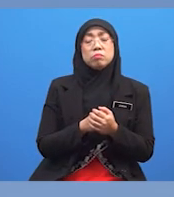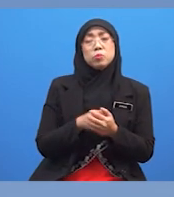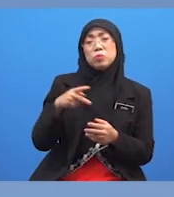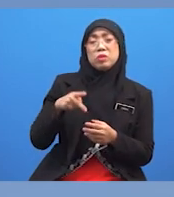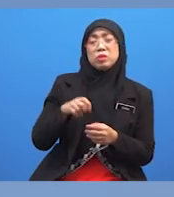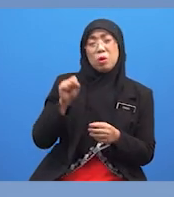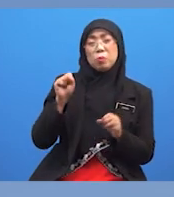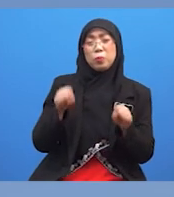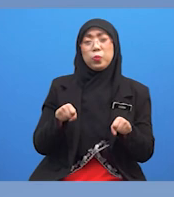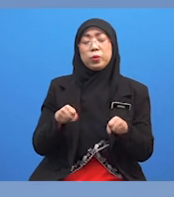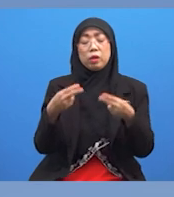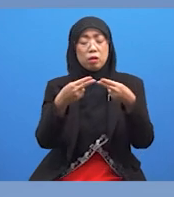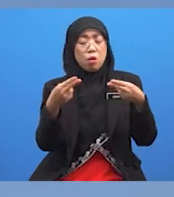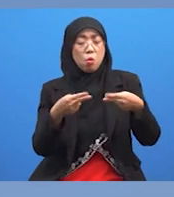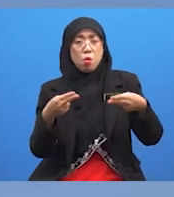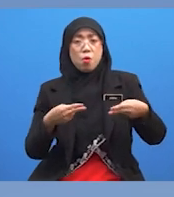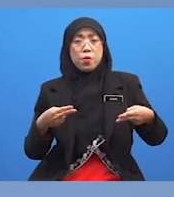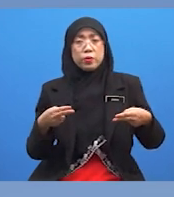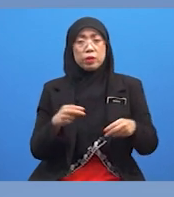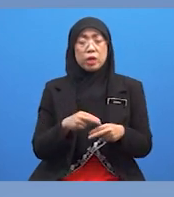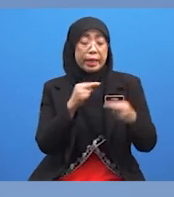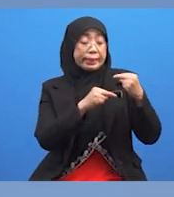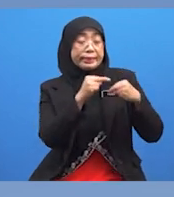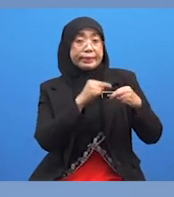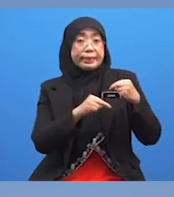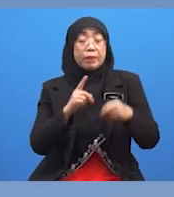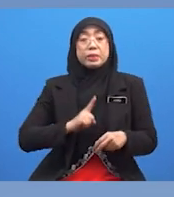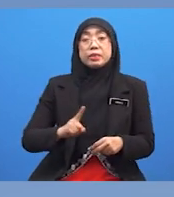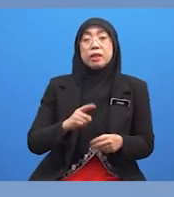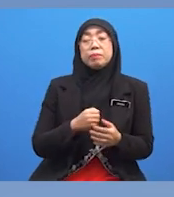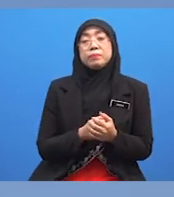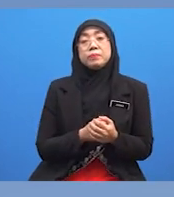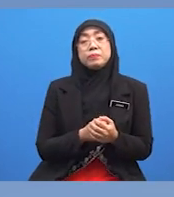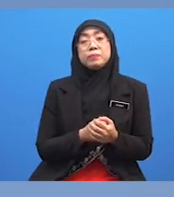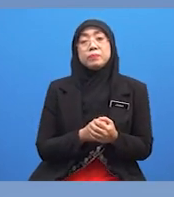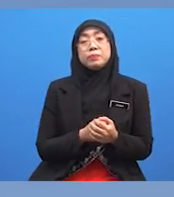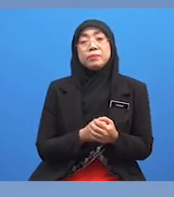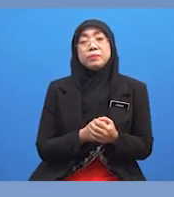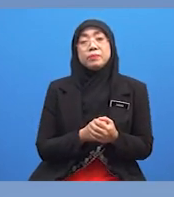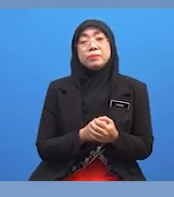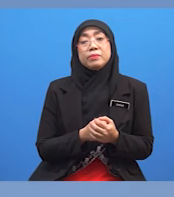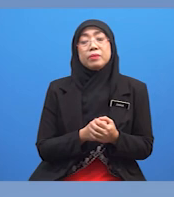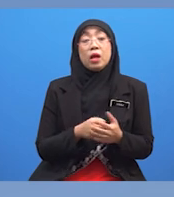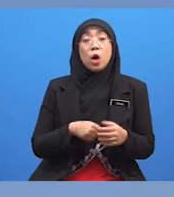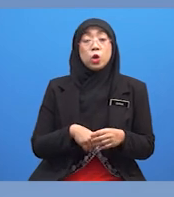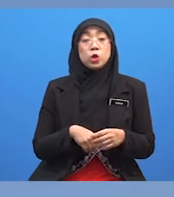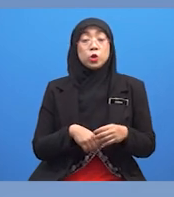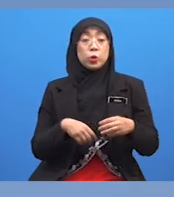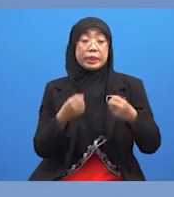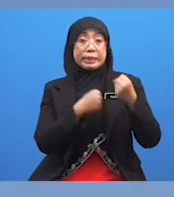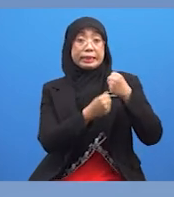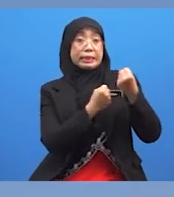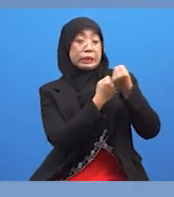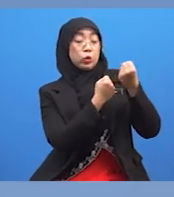dapat menghuraikan nilai Islam dan kehidupan beragama sebagai tonggak pembangunan sahsiah